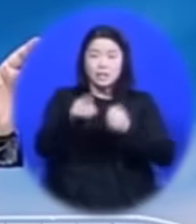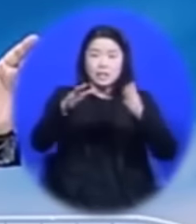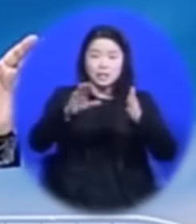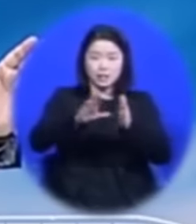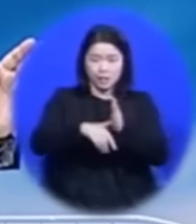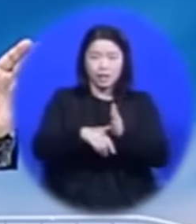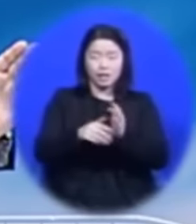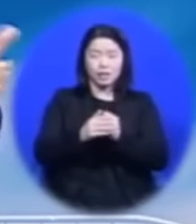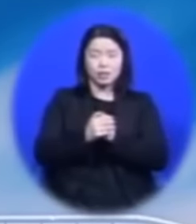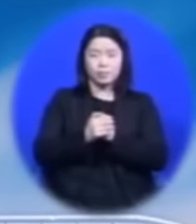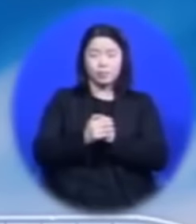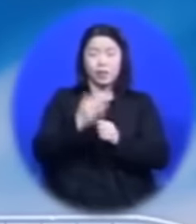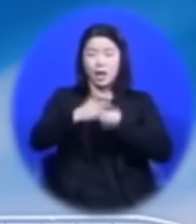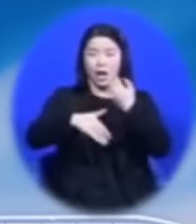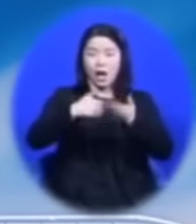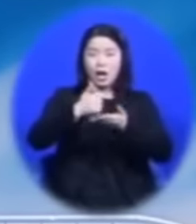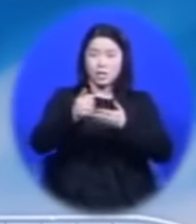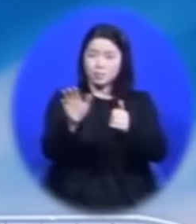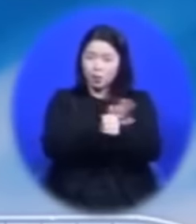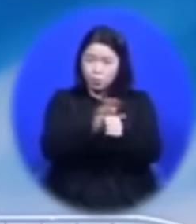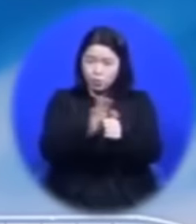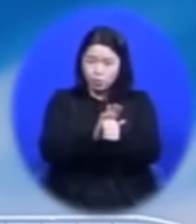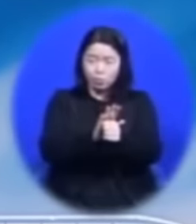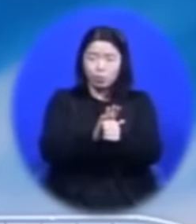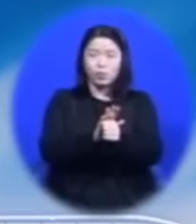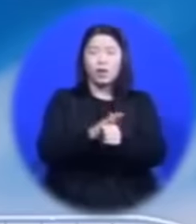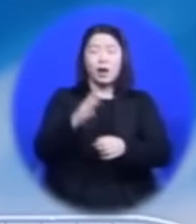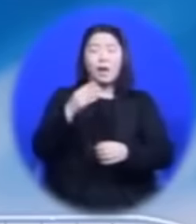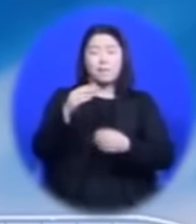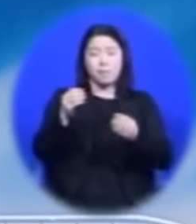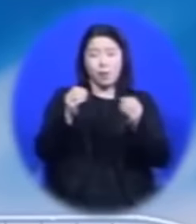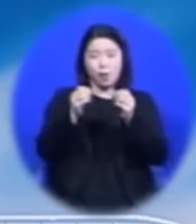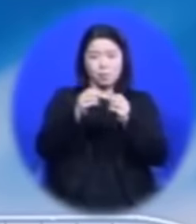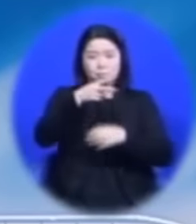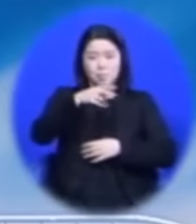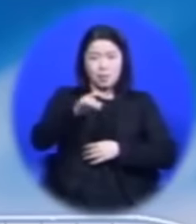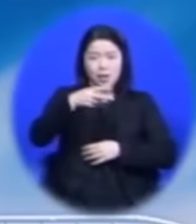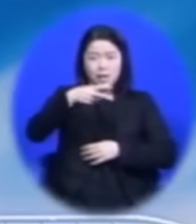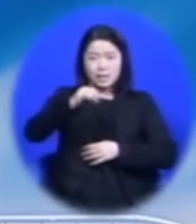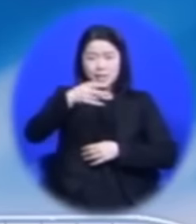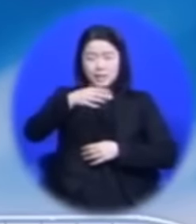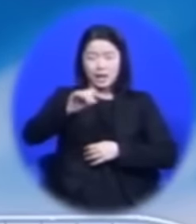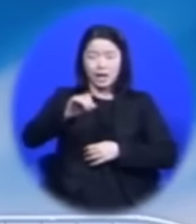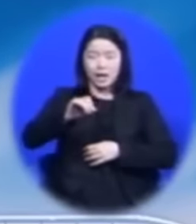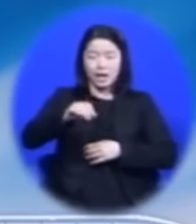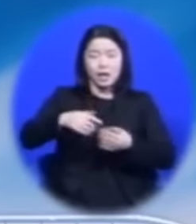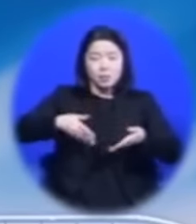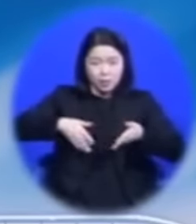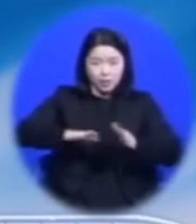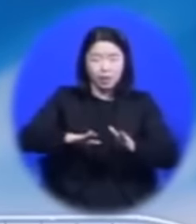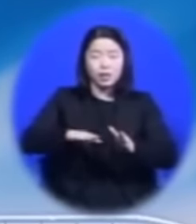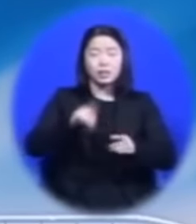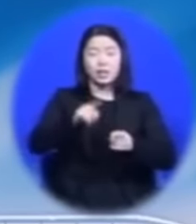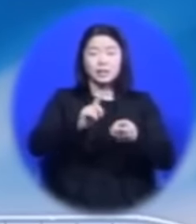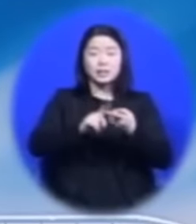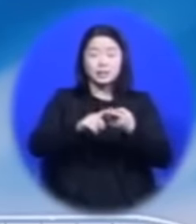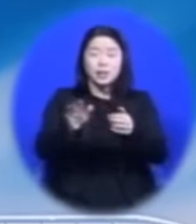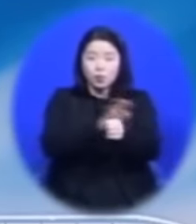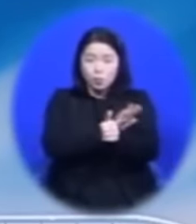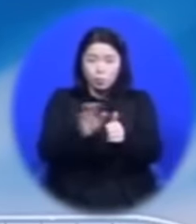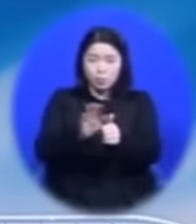때에 하나님의 위로를, 하나님의 위로는 메시아가 나실 거라는 겁니다. 그 하나님의